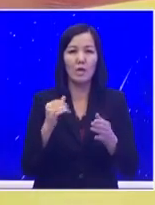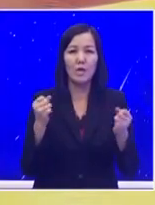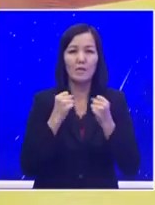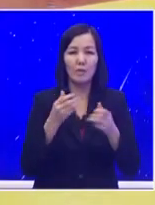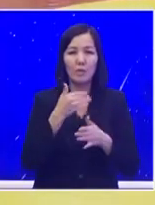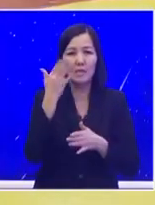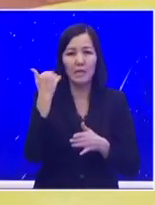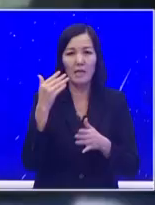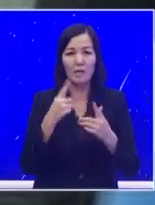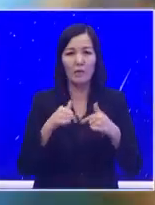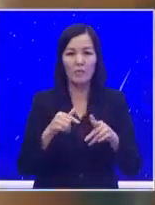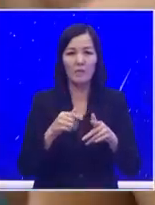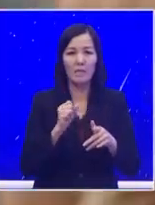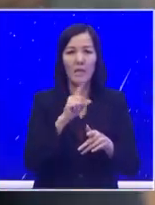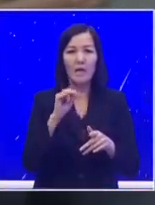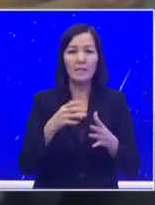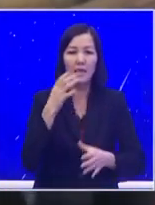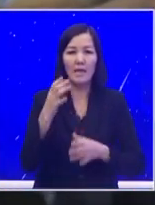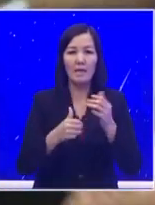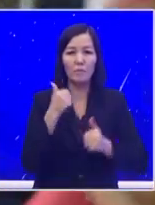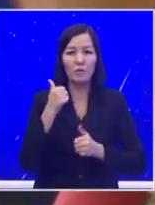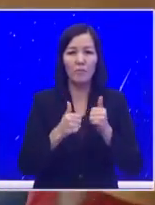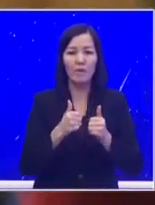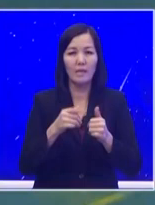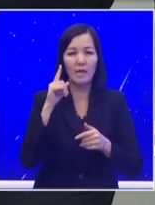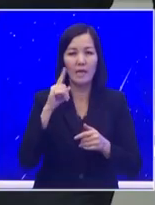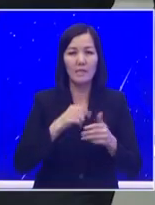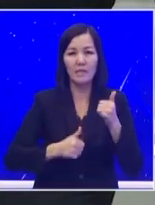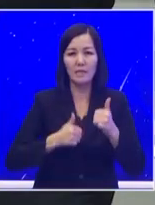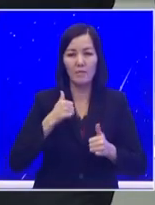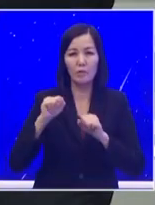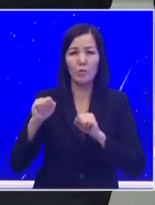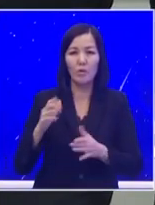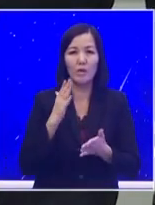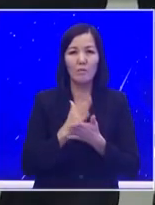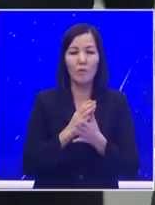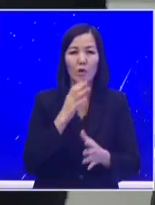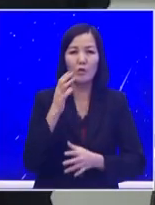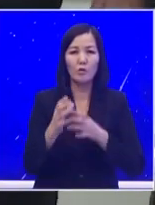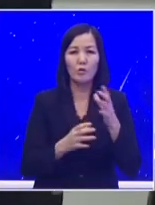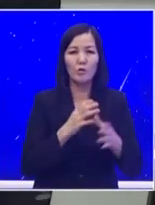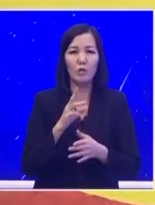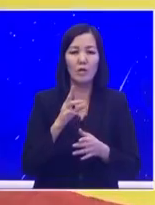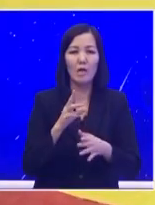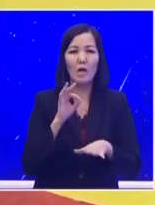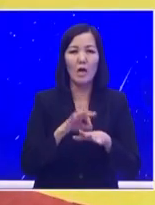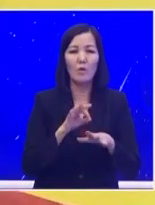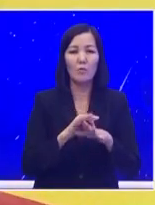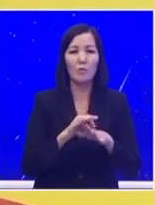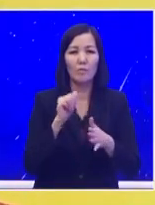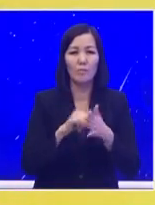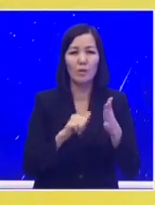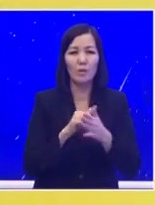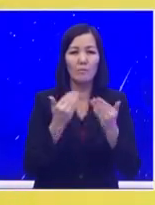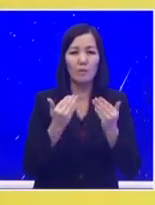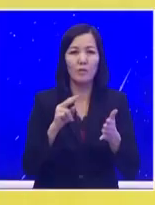жаз айларында ұйымдастырылатын Азия және әлем чемпионатында ел намысын қорғамақ. Дегенмен дүние жүзіне тараған қатерлі індеттің салдарынан